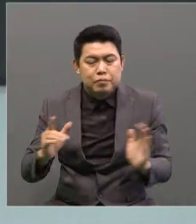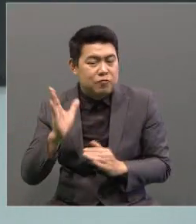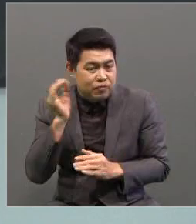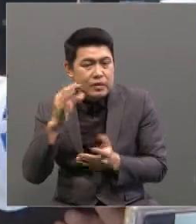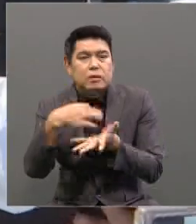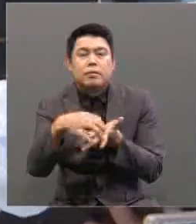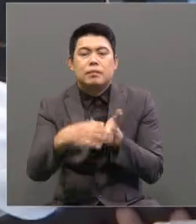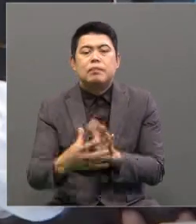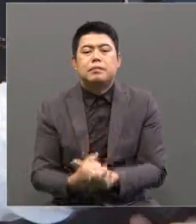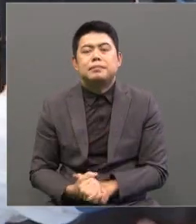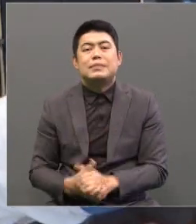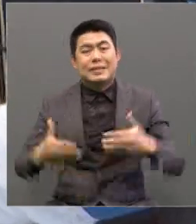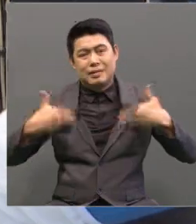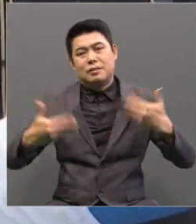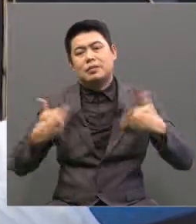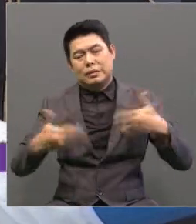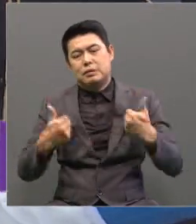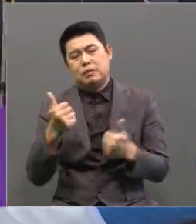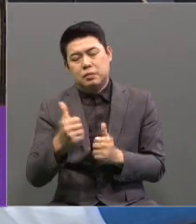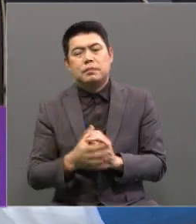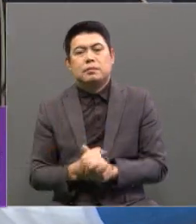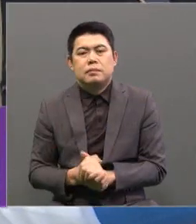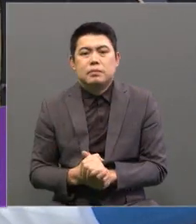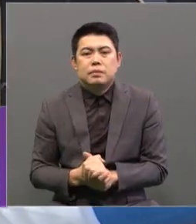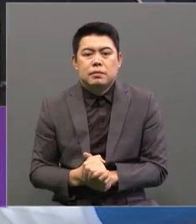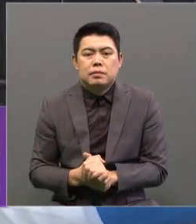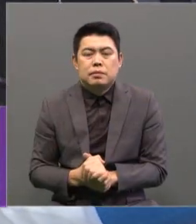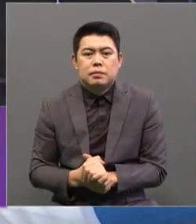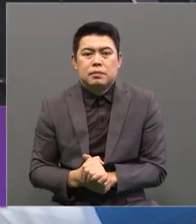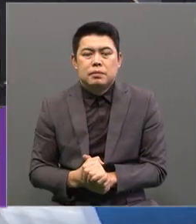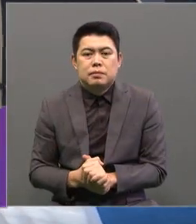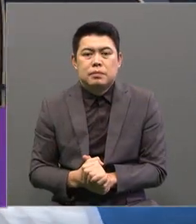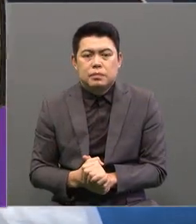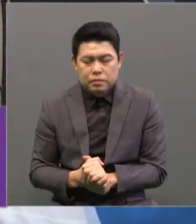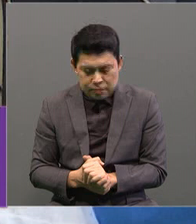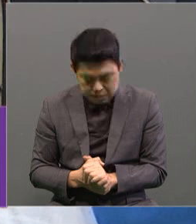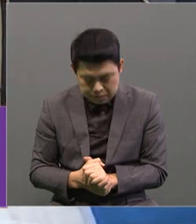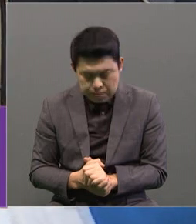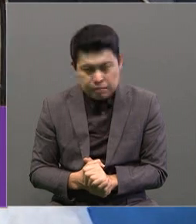น่อยครับ ดีใจครับดีใจมากๆเลยแล้วก็ต้อง